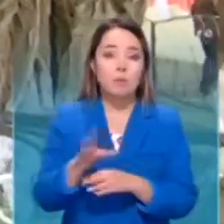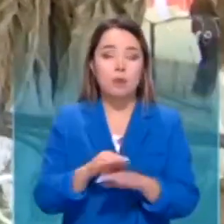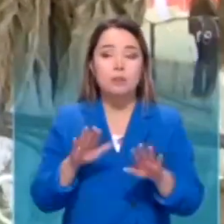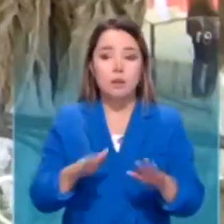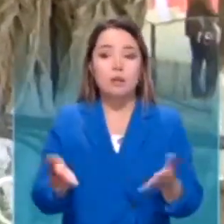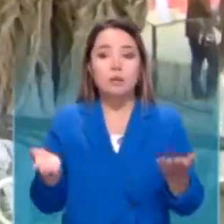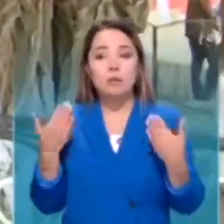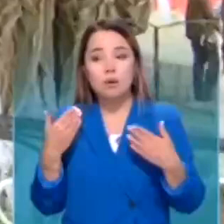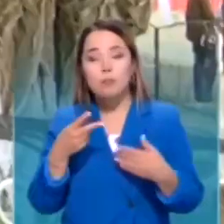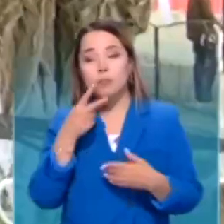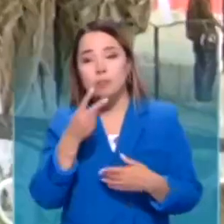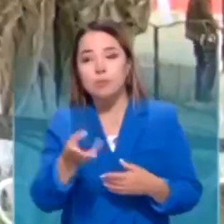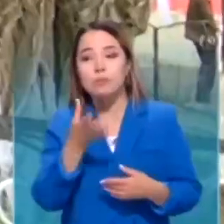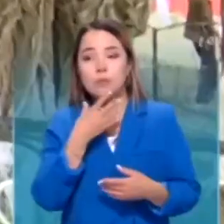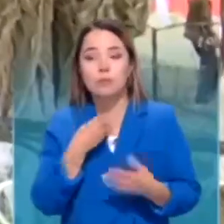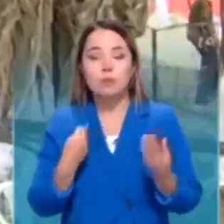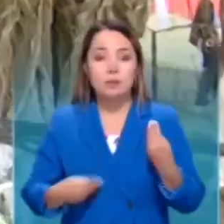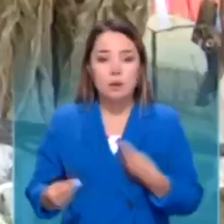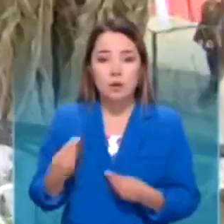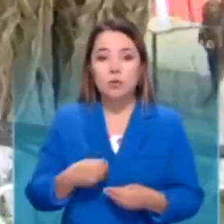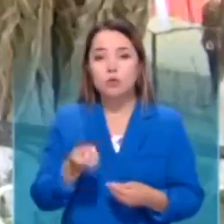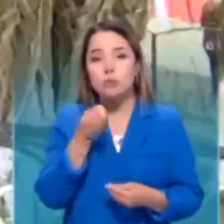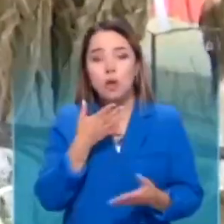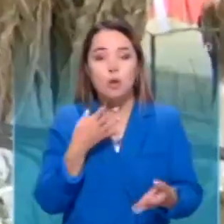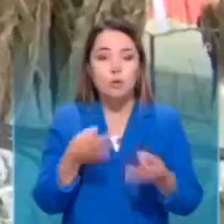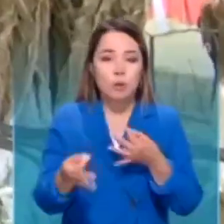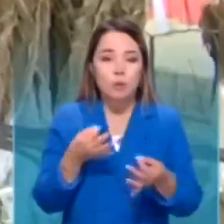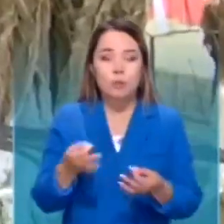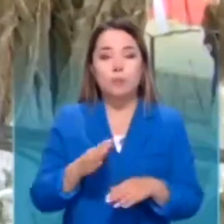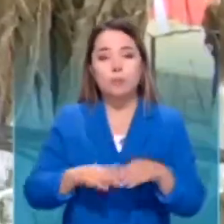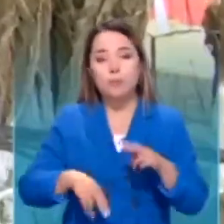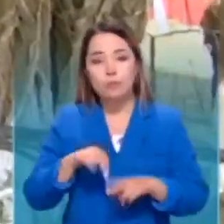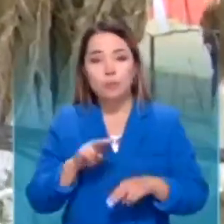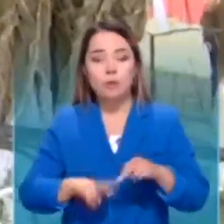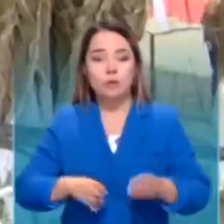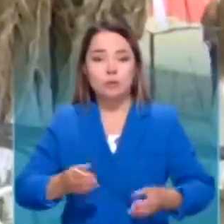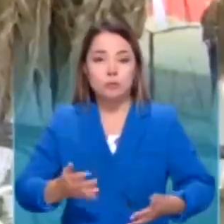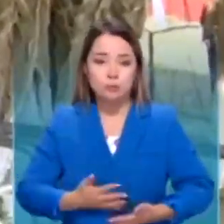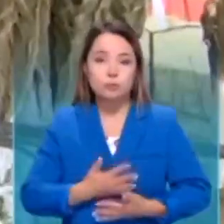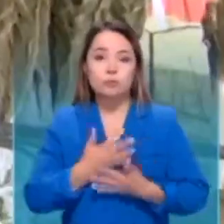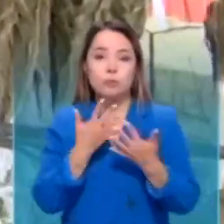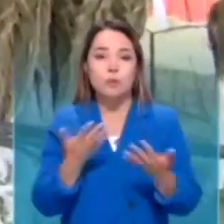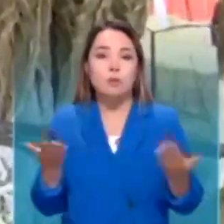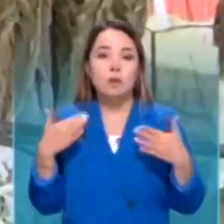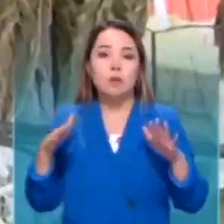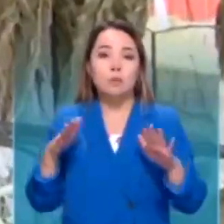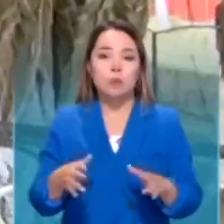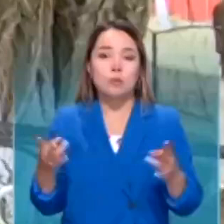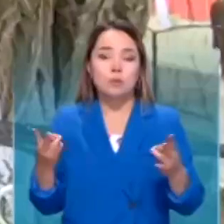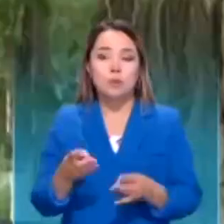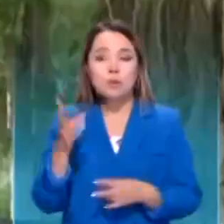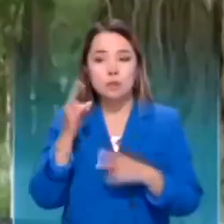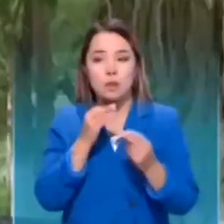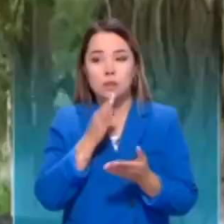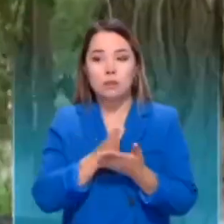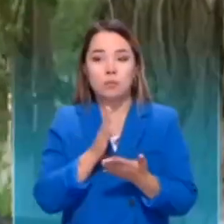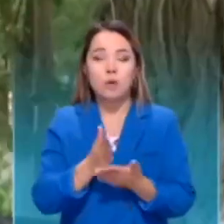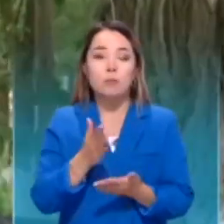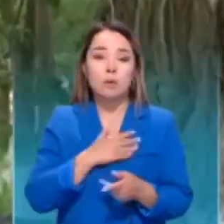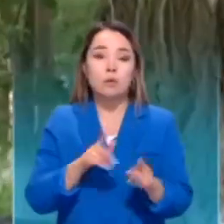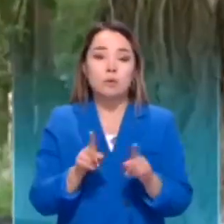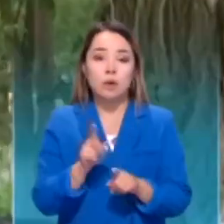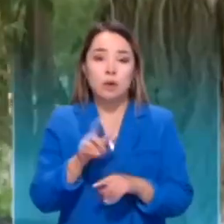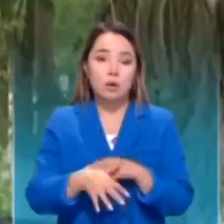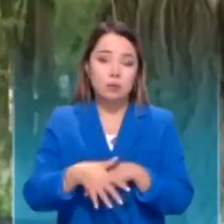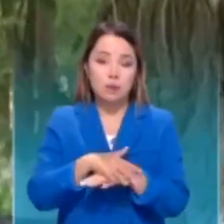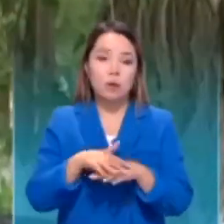шығып демалып көркем киініп жақсы сөйлеп көңілдерін көтеріп демалып қайтатын орын деп есептеймін. Сосын бізге де